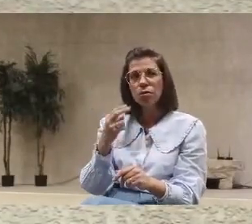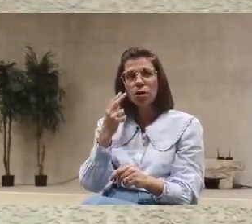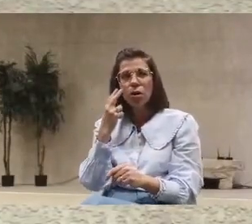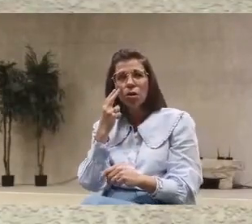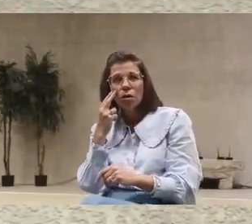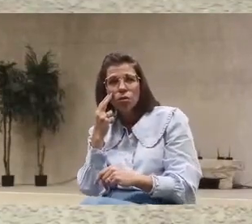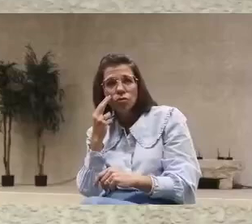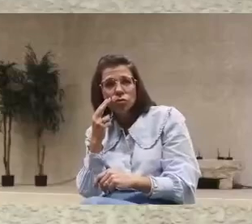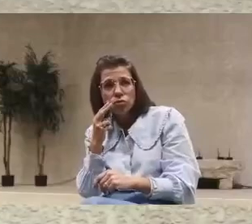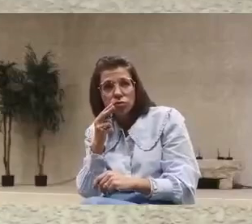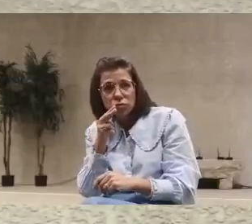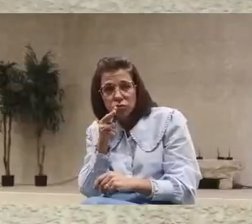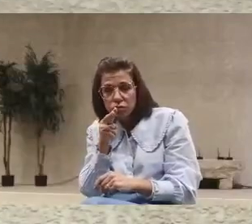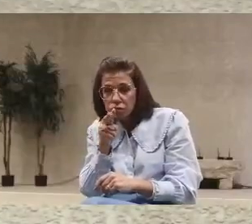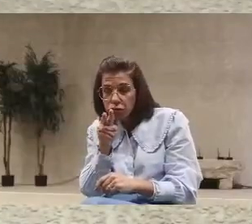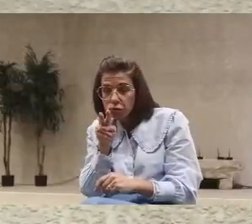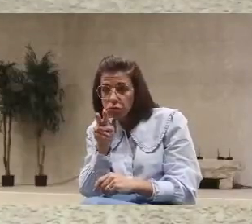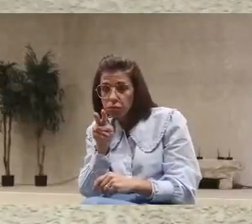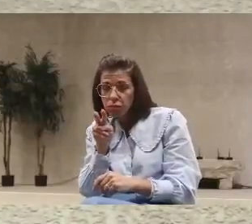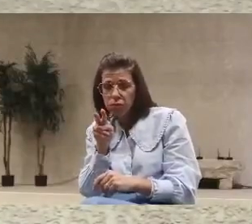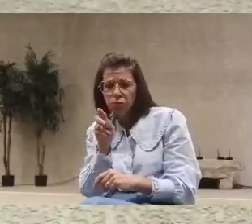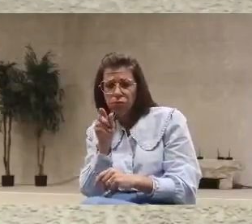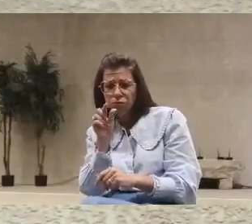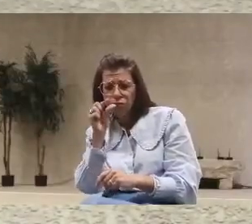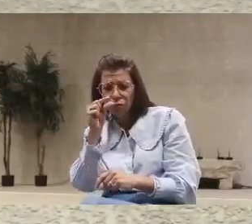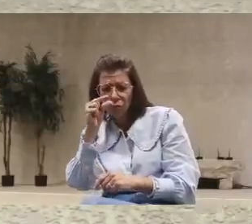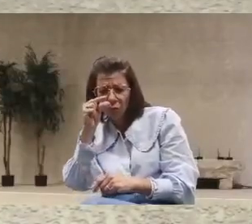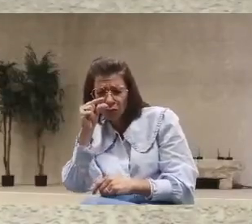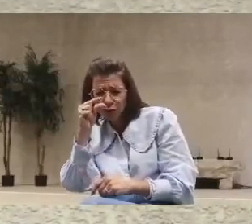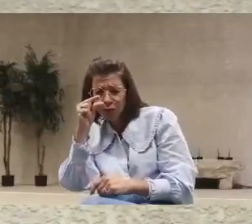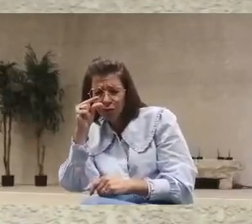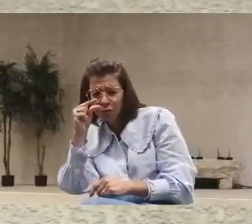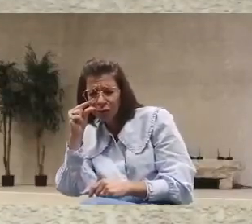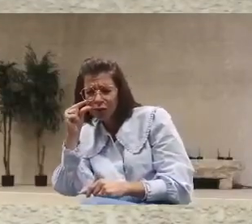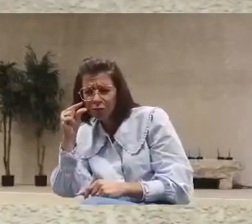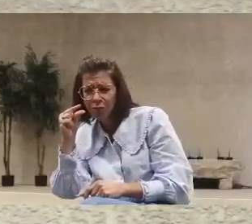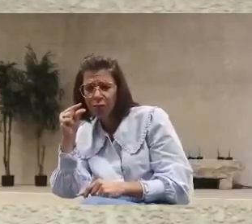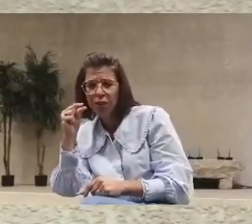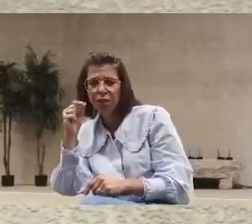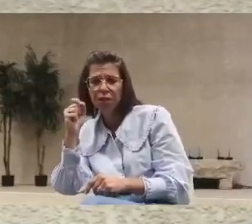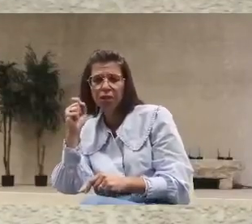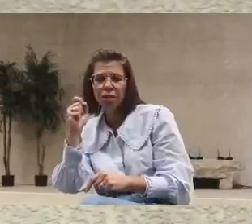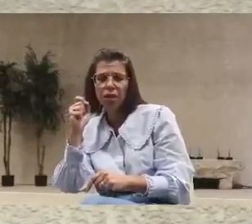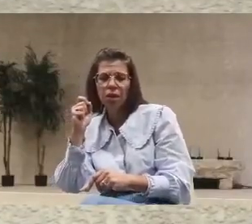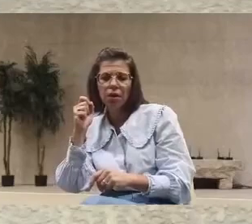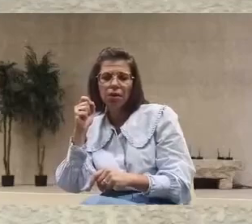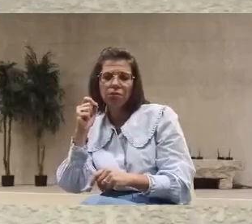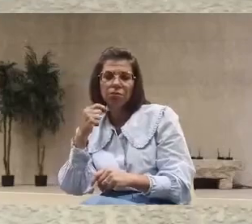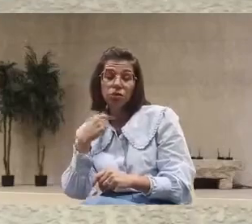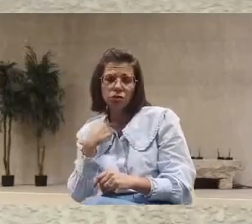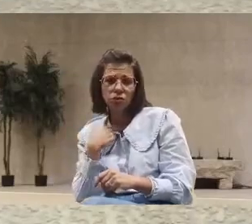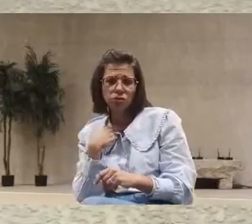être séduits par certains messages et dire